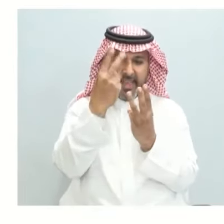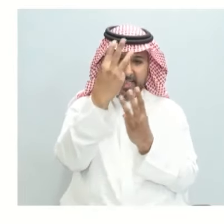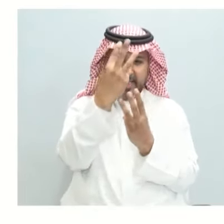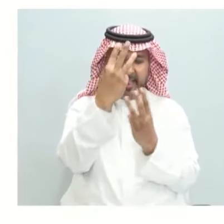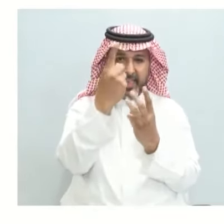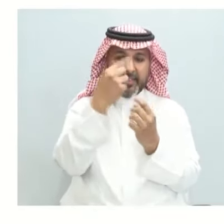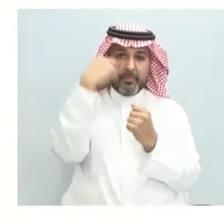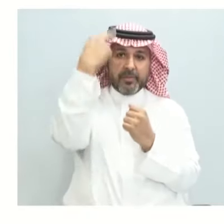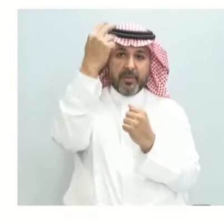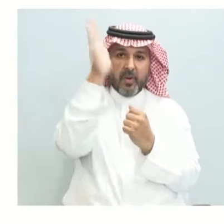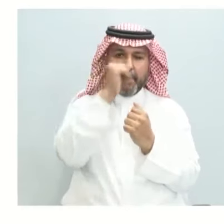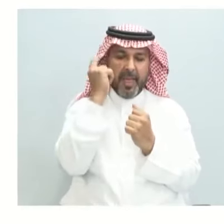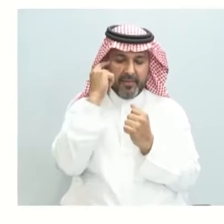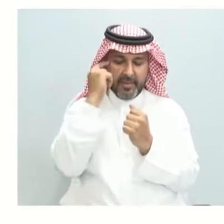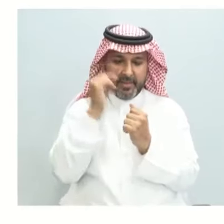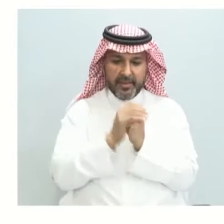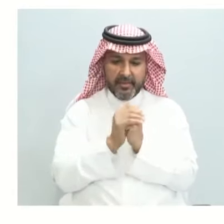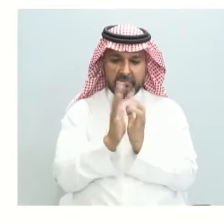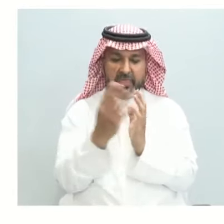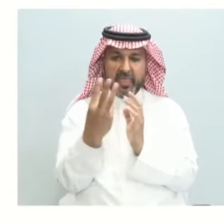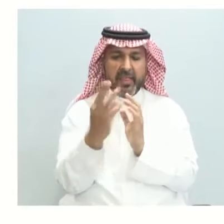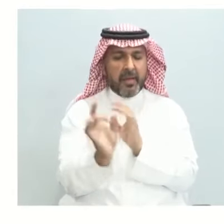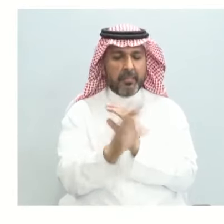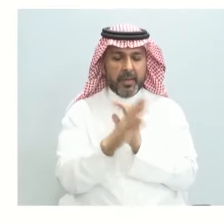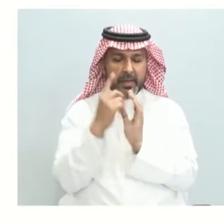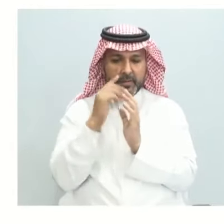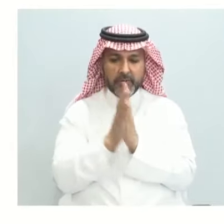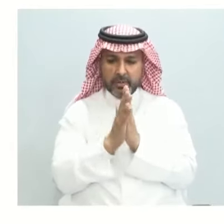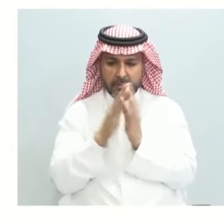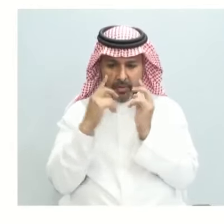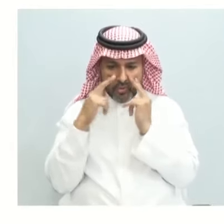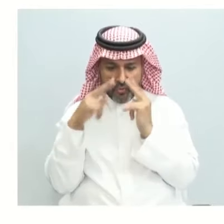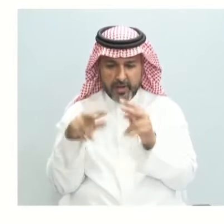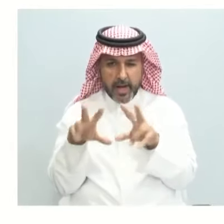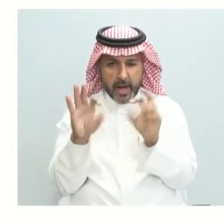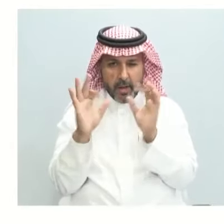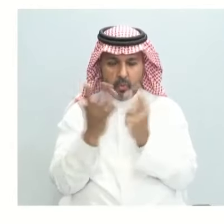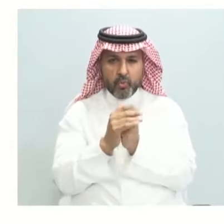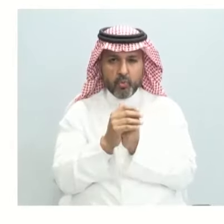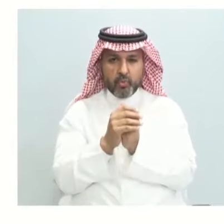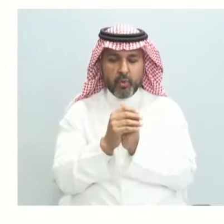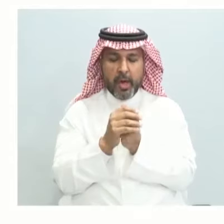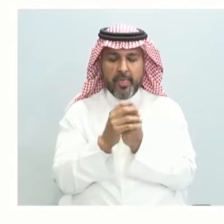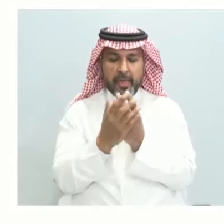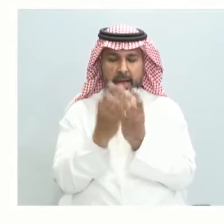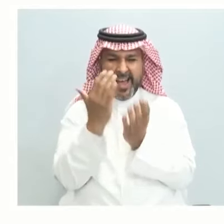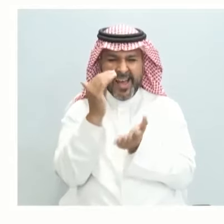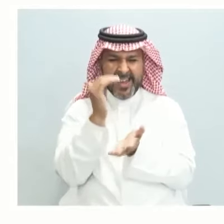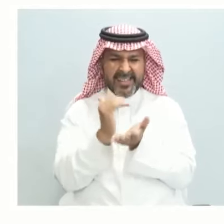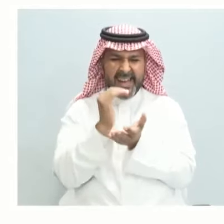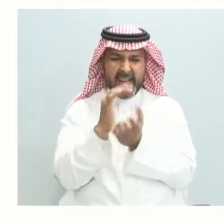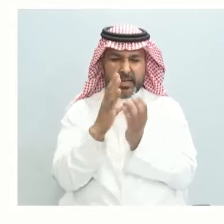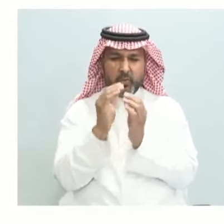لا نستطيع اختيارها لعدم وجودها فيه العوامل الاوليه للعدد 12 اذا نبدا باختيار دائما الاس